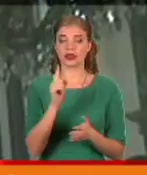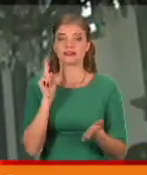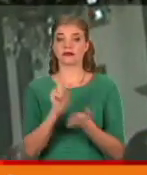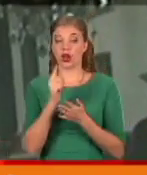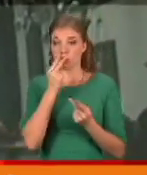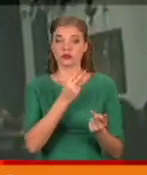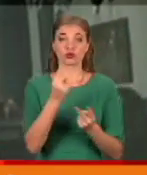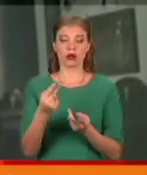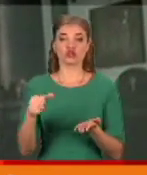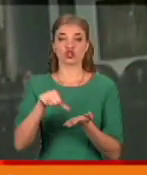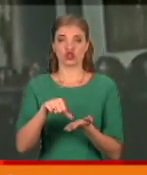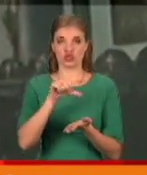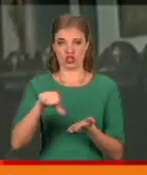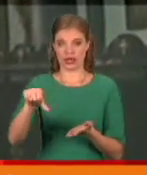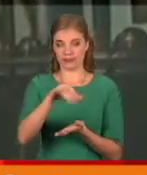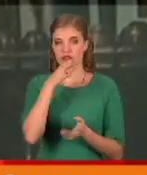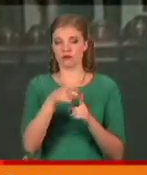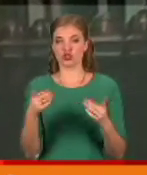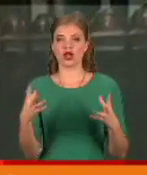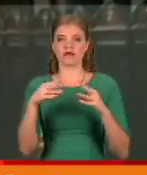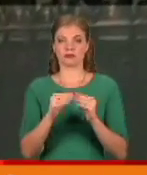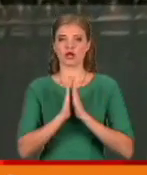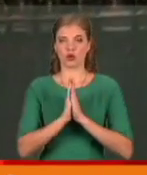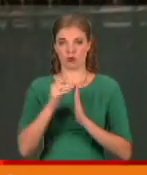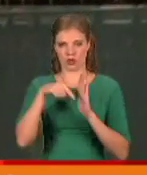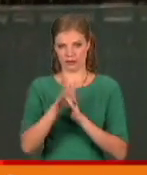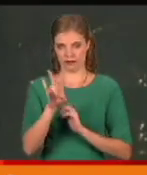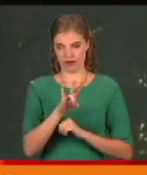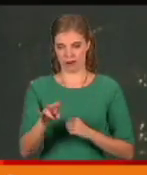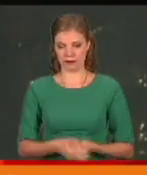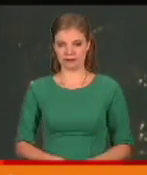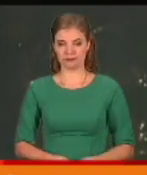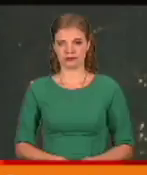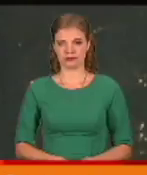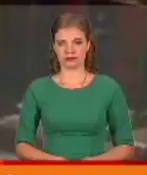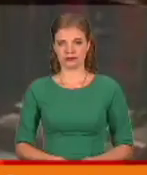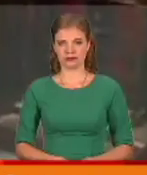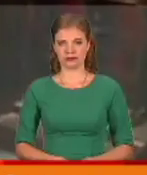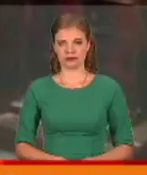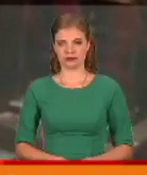вдалося побачити членів Священного Синоду під час спільної молитви у храмі.